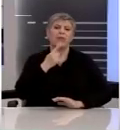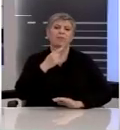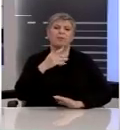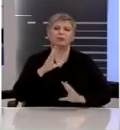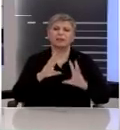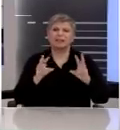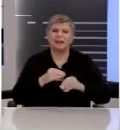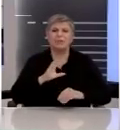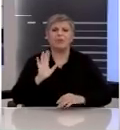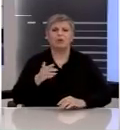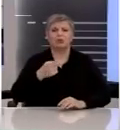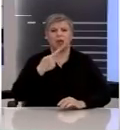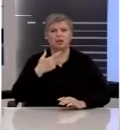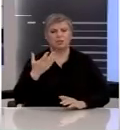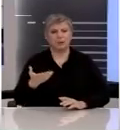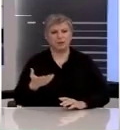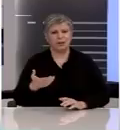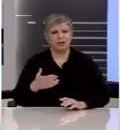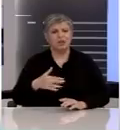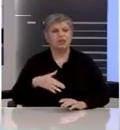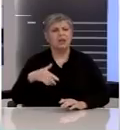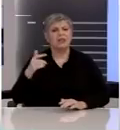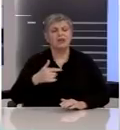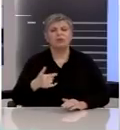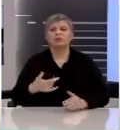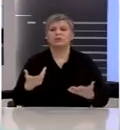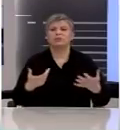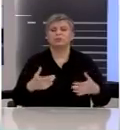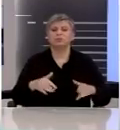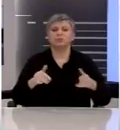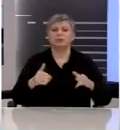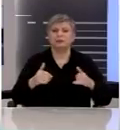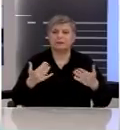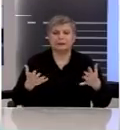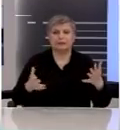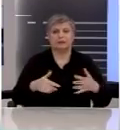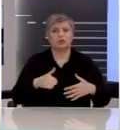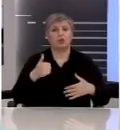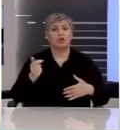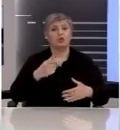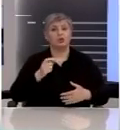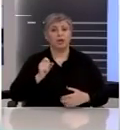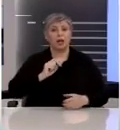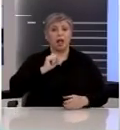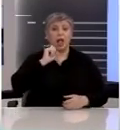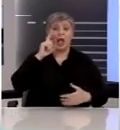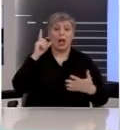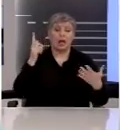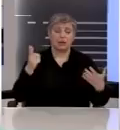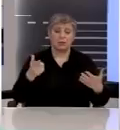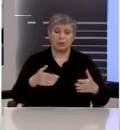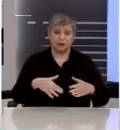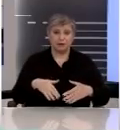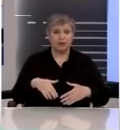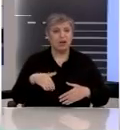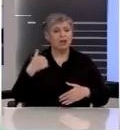της Βουλής από τον ίδιο τον Υπουργό, ότι σας κάνει ξαφνικά μεγάλη έκπληξη που ακούτε γι' αυτόν, ενώ τον